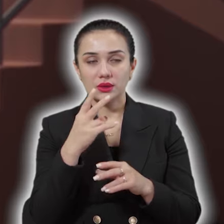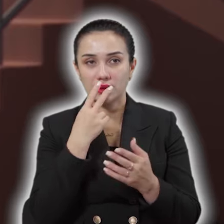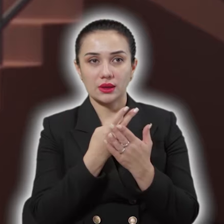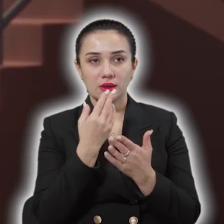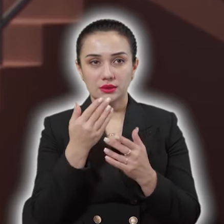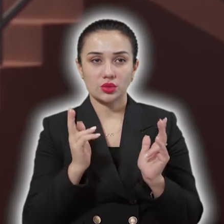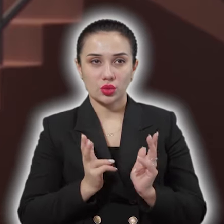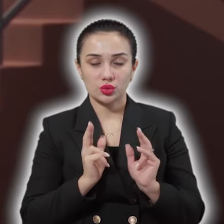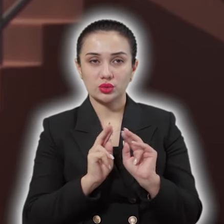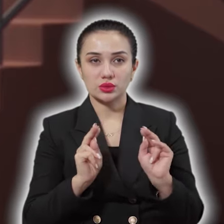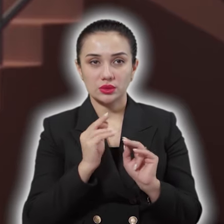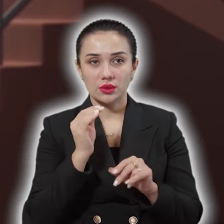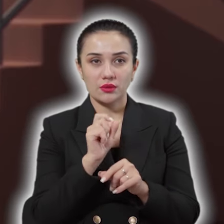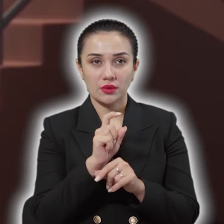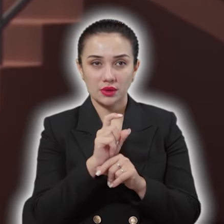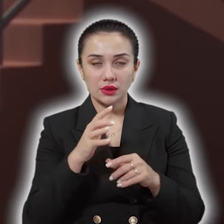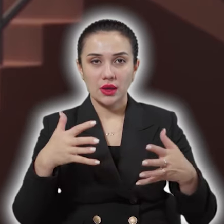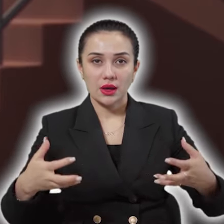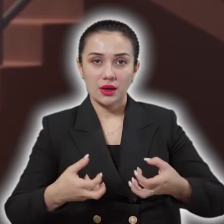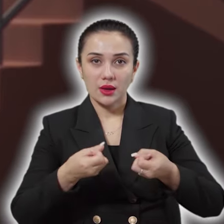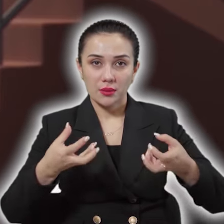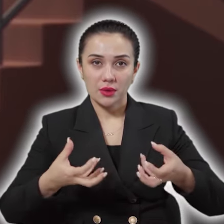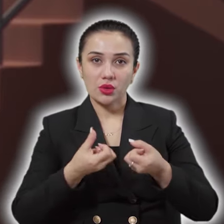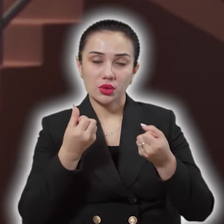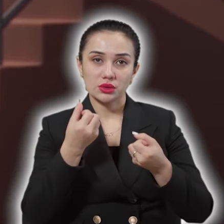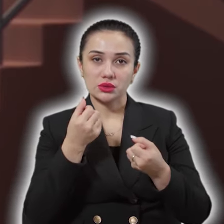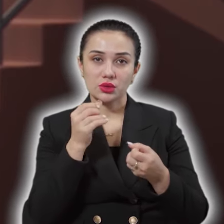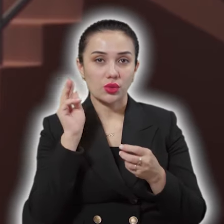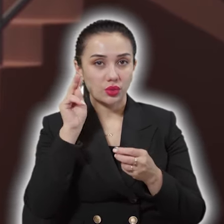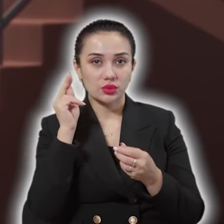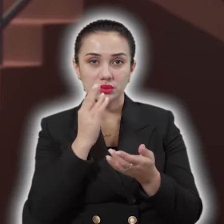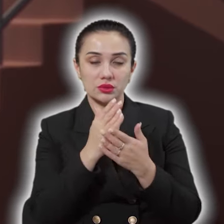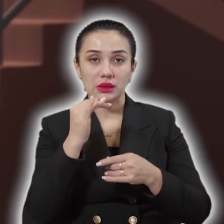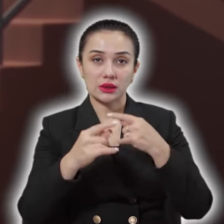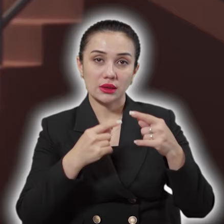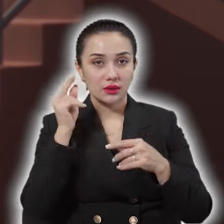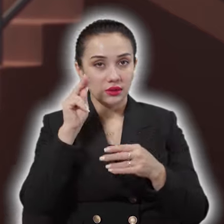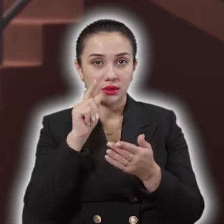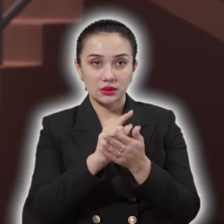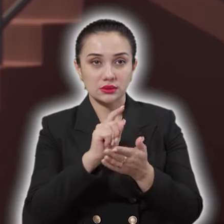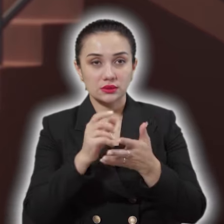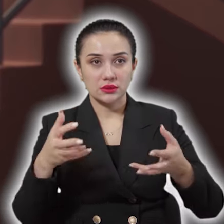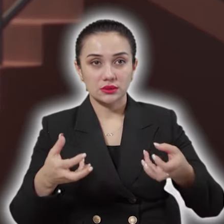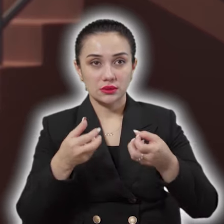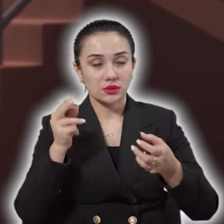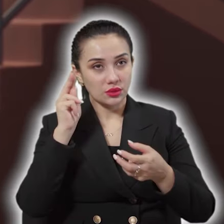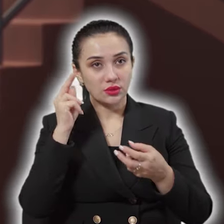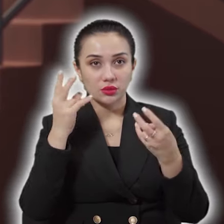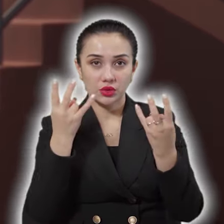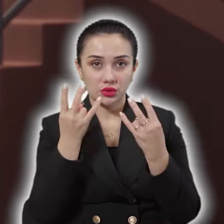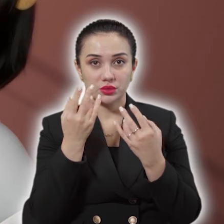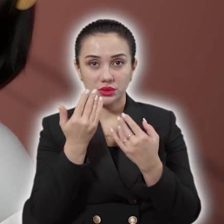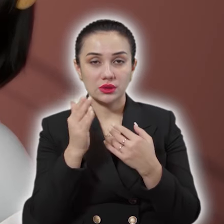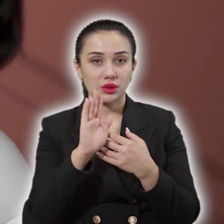qara. Ustozimiz vazifa xamir qorishni o'rganish dedilar. Shunda biz keyingi darsga xamir qorishni o'rganib borishimiz